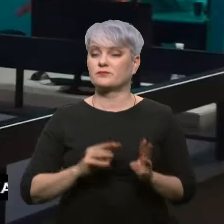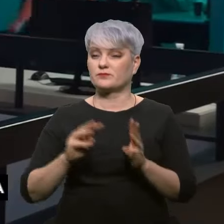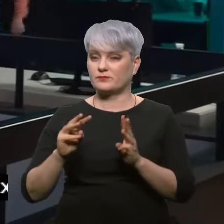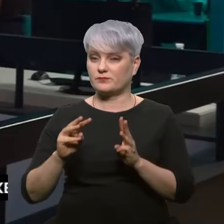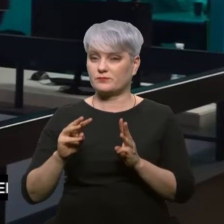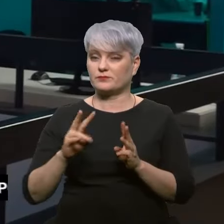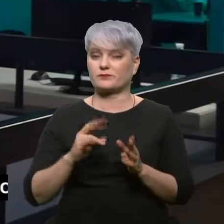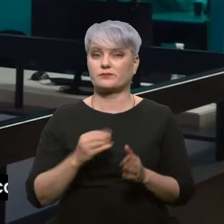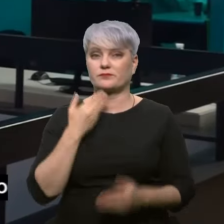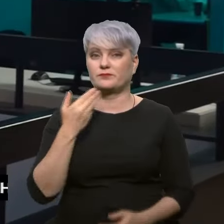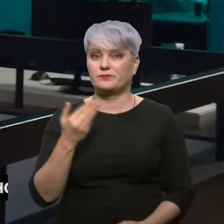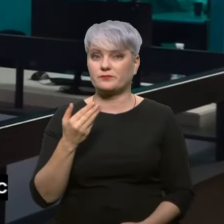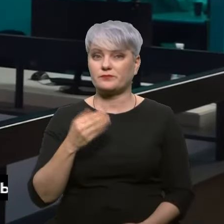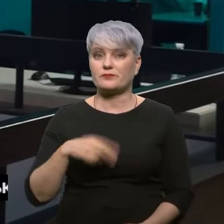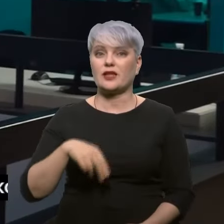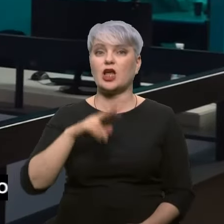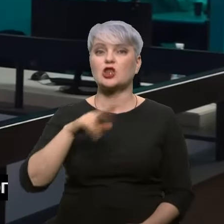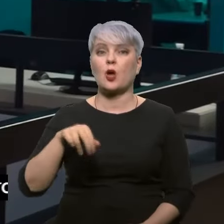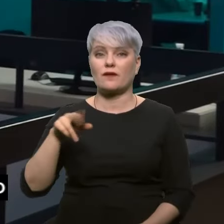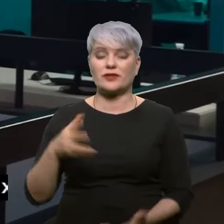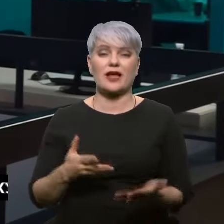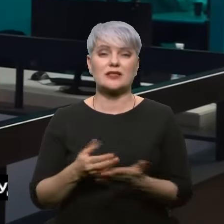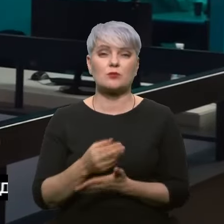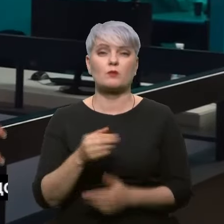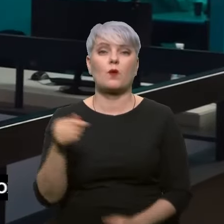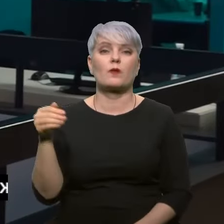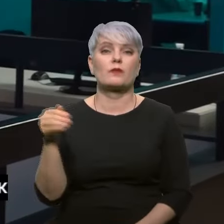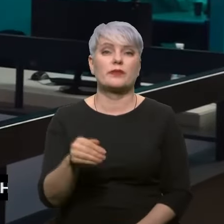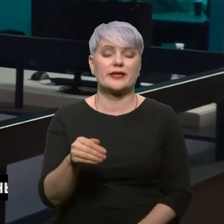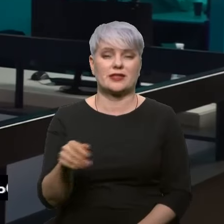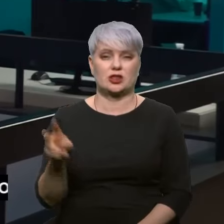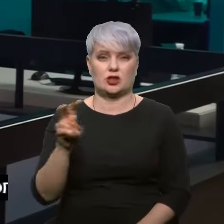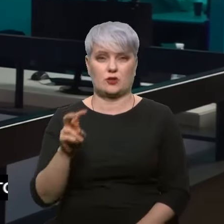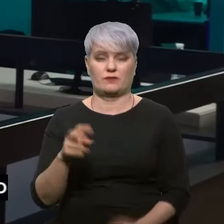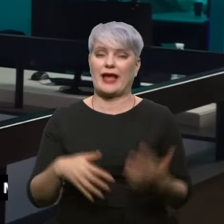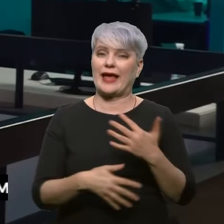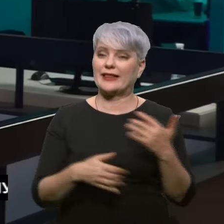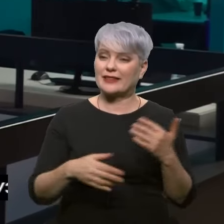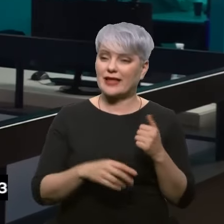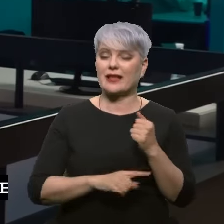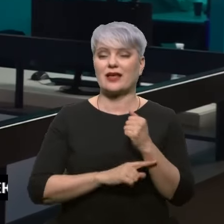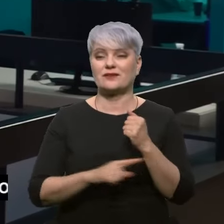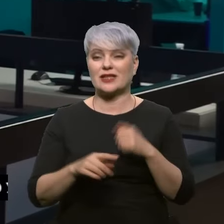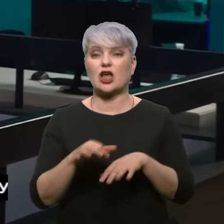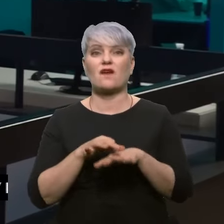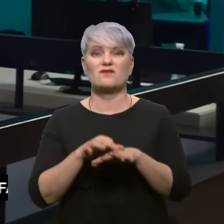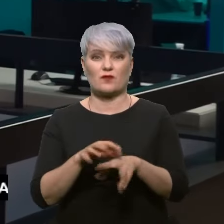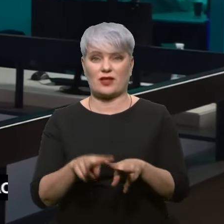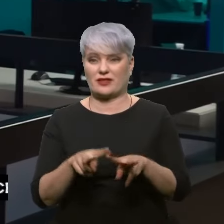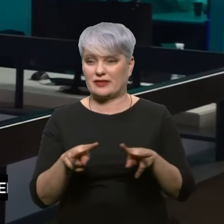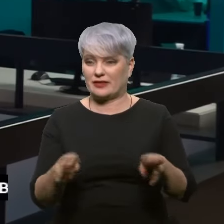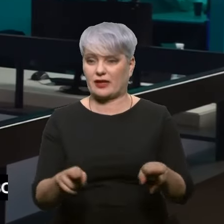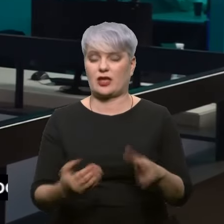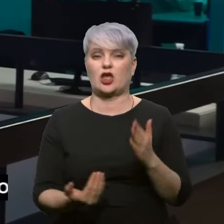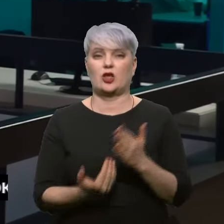країни. Норвегія виплатить кожному по 1000 доларів. А також Ірландія та Фінляндія в цьому році планують провадити таке нововведення.